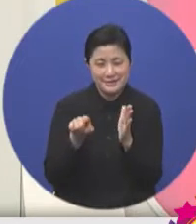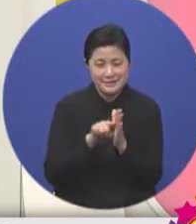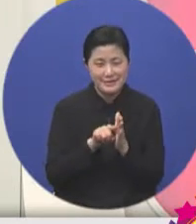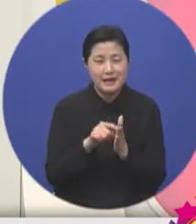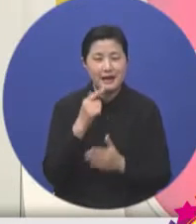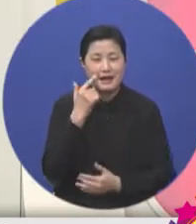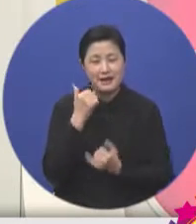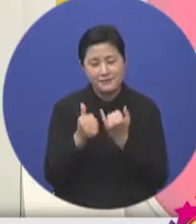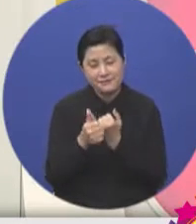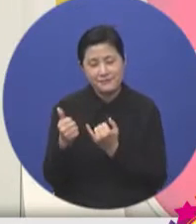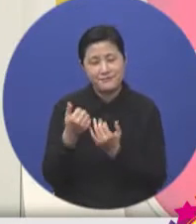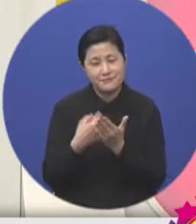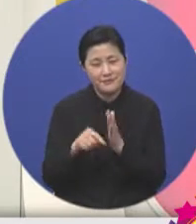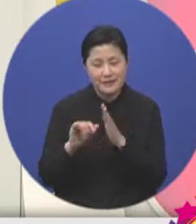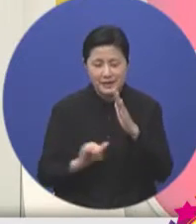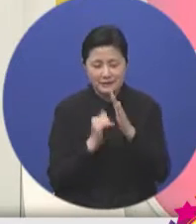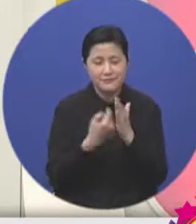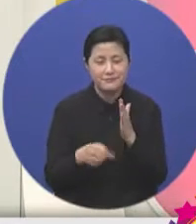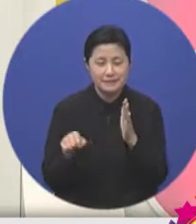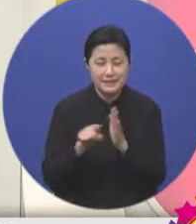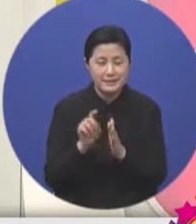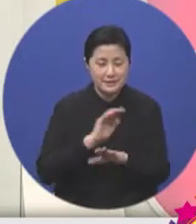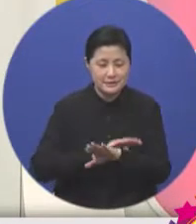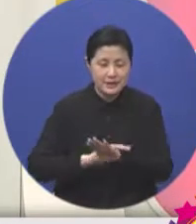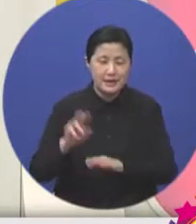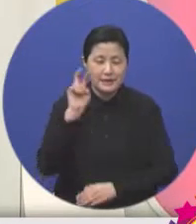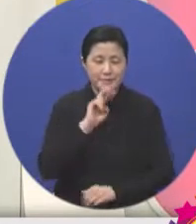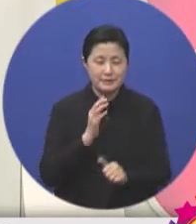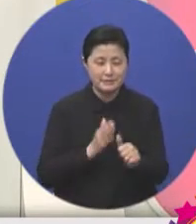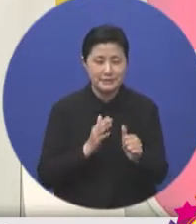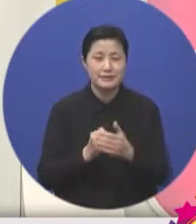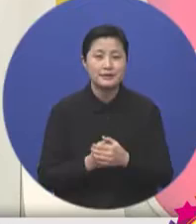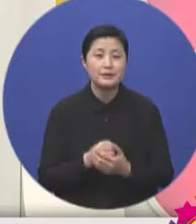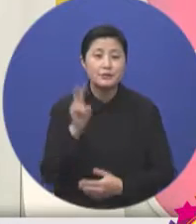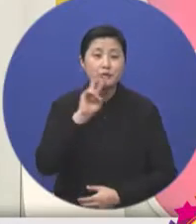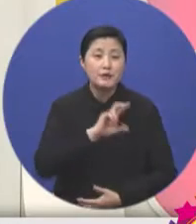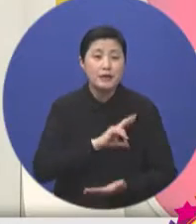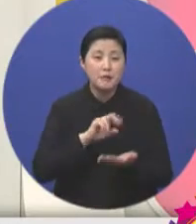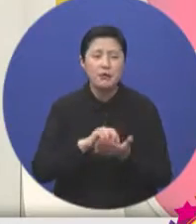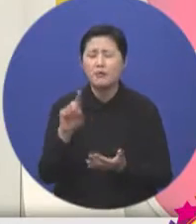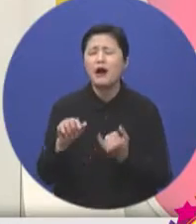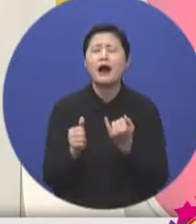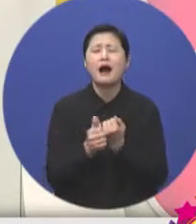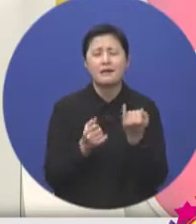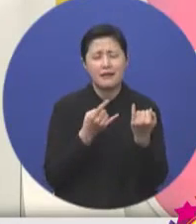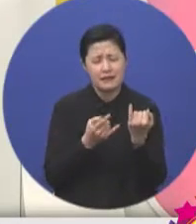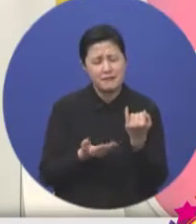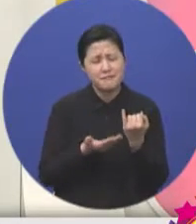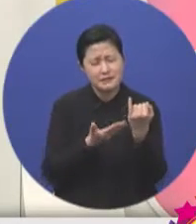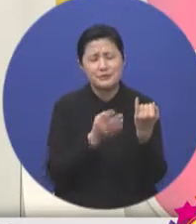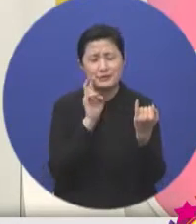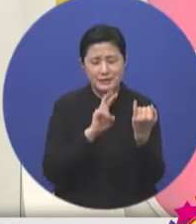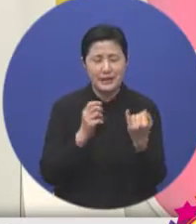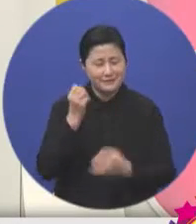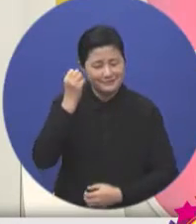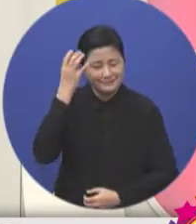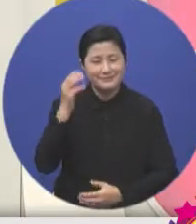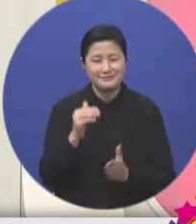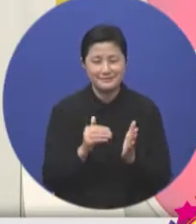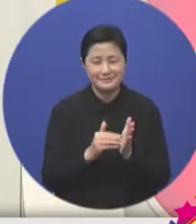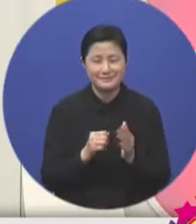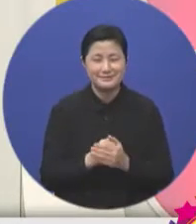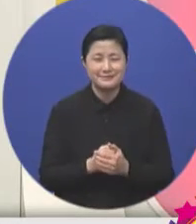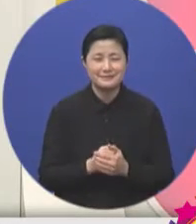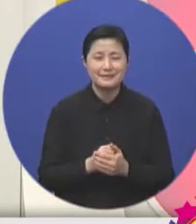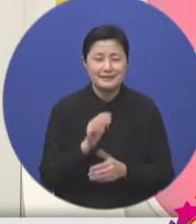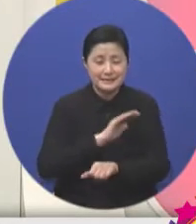그리고 아버님을 위해서 모든 가족들을 위해서 노래 잘 불러주세요. 무슨 노래 하세요, 아버님? 예. 아내에게 바친 노래. 아내, 아, 예. 깜빡했다. 아내에